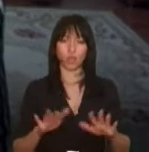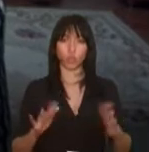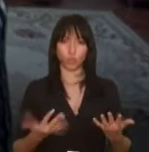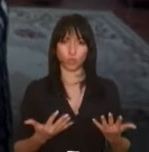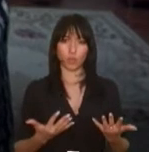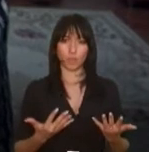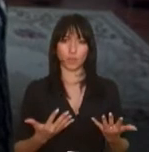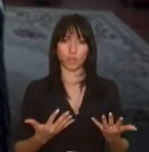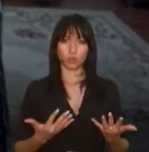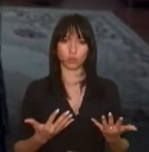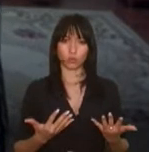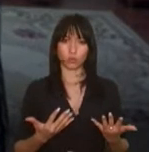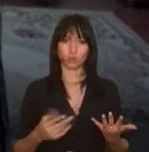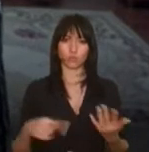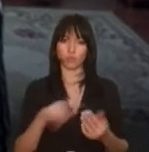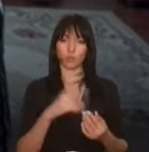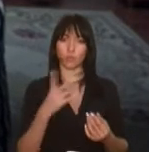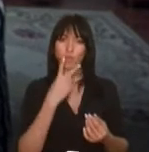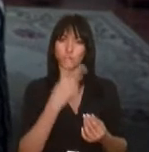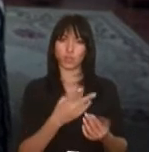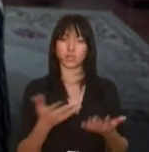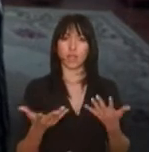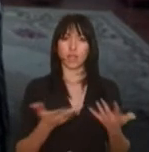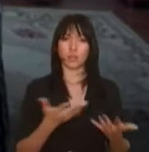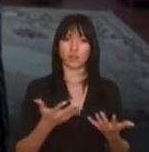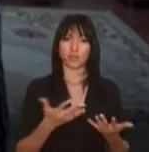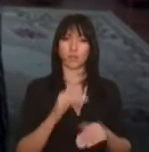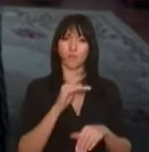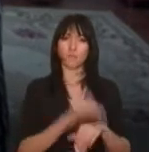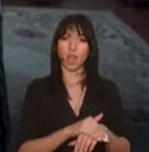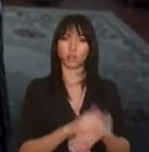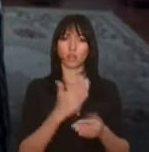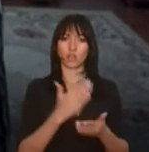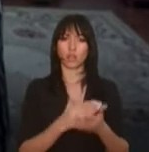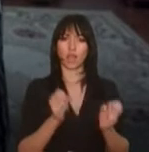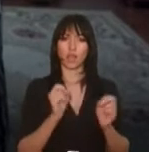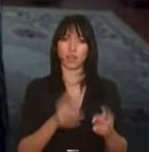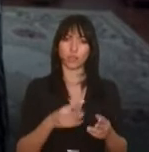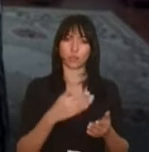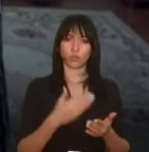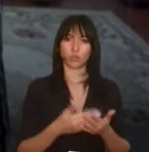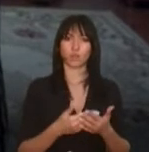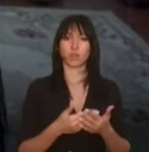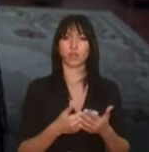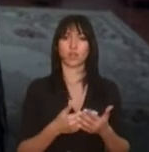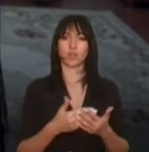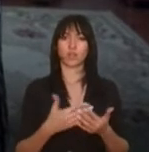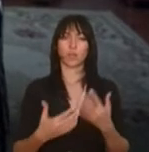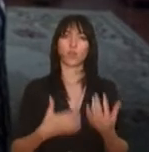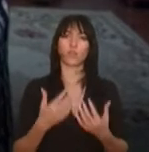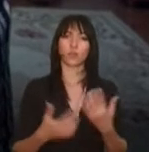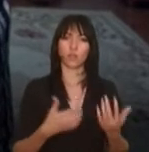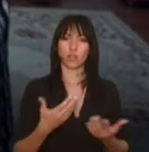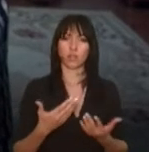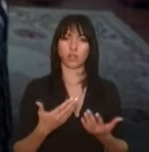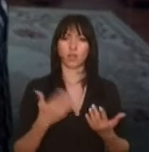ну, скомпрометоване серце, є якісь і фактори ризику кардіальних захворювань, самі кардіальні захворювання, які